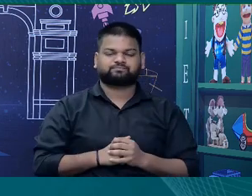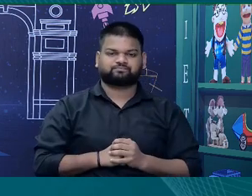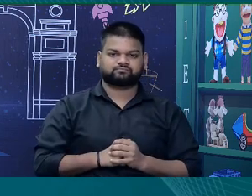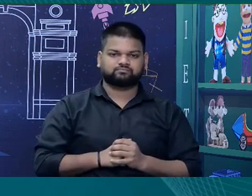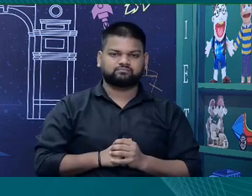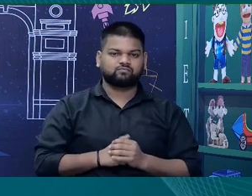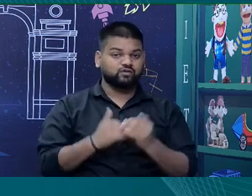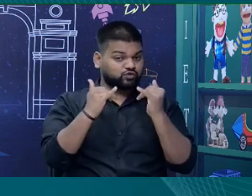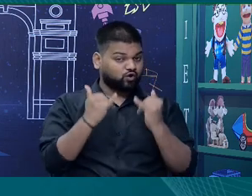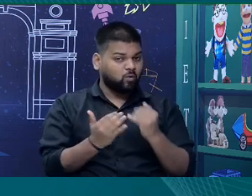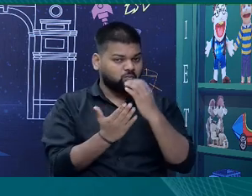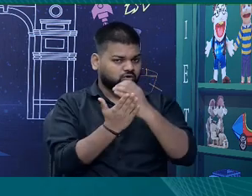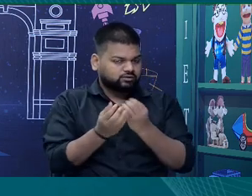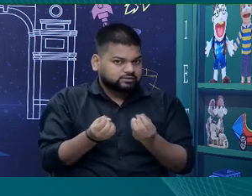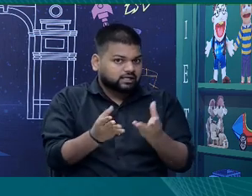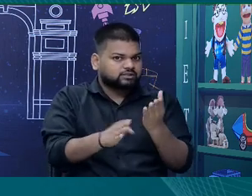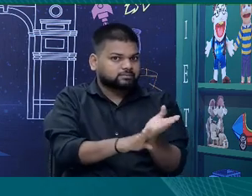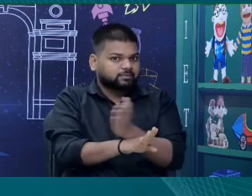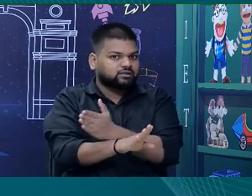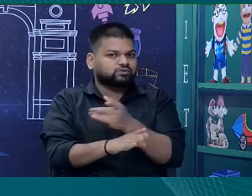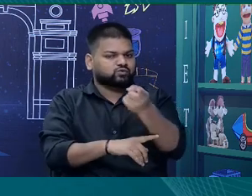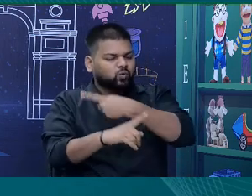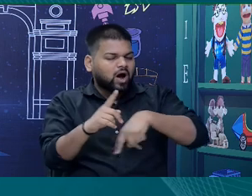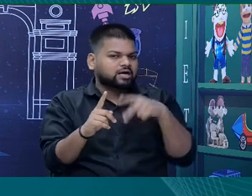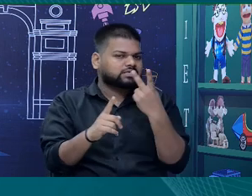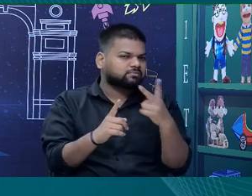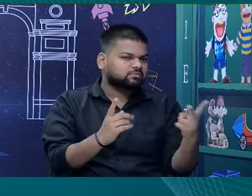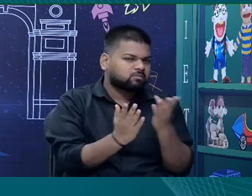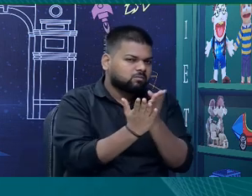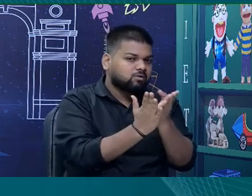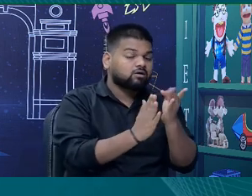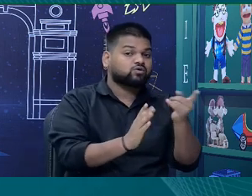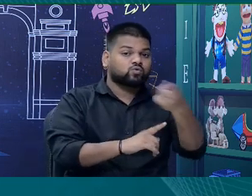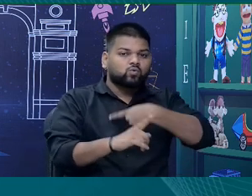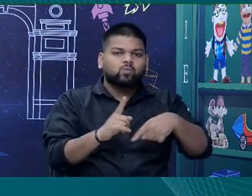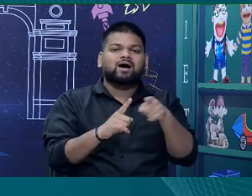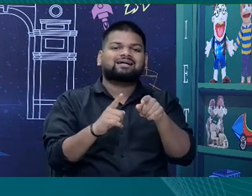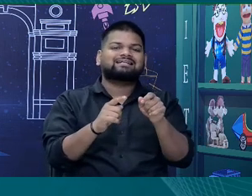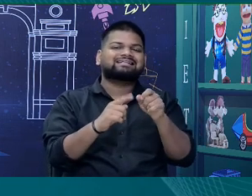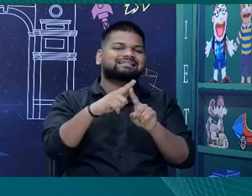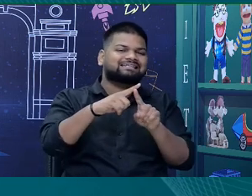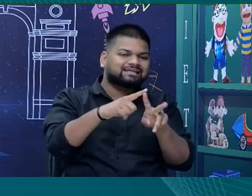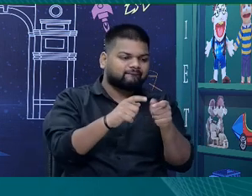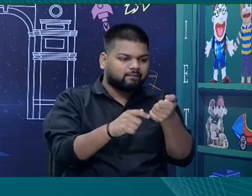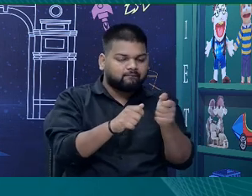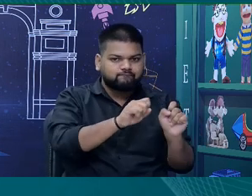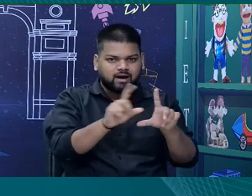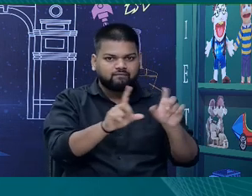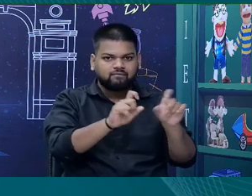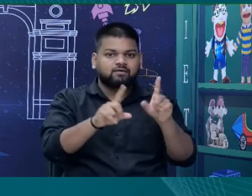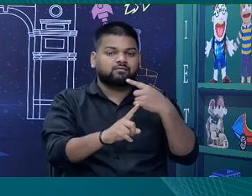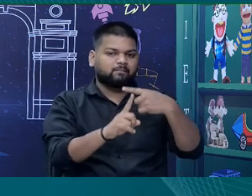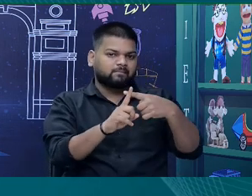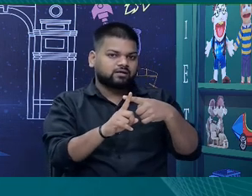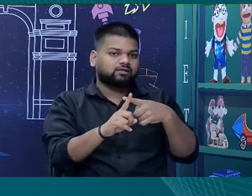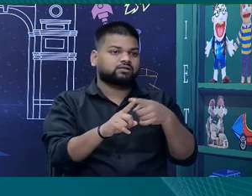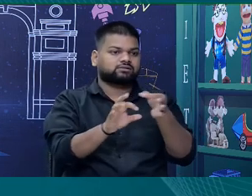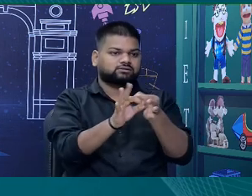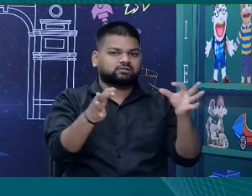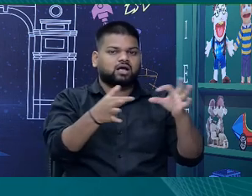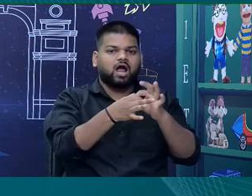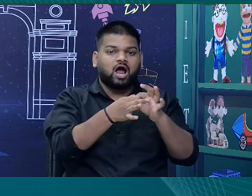आगे बढ़ इससे पहले आपको बता दें की आप हमें डीटीएच के साथ-साथ युटुब चैनल पर भी देख सकते हैं जो की हमारा ऑफिशल चैनल नंबर